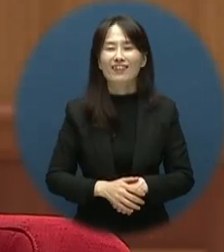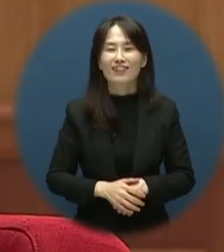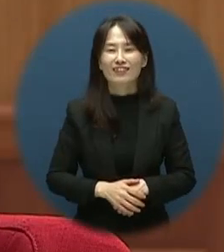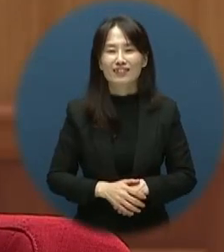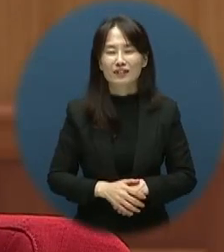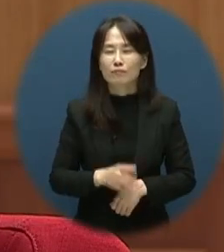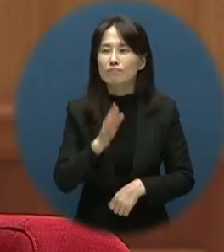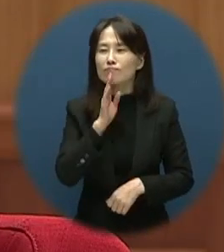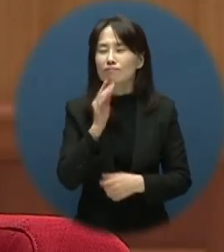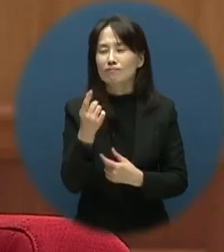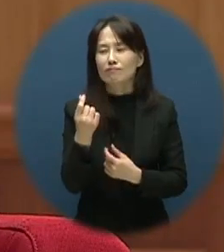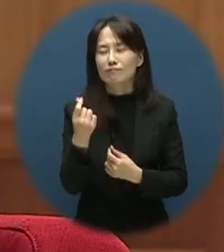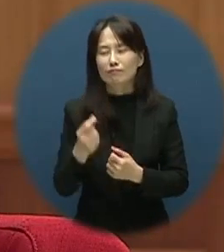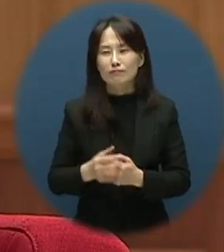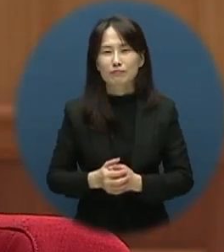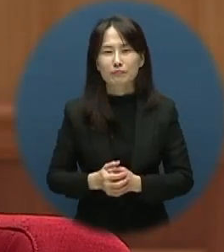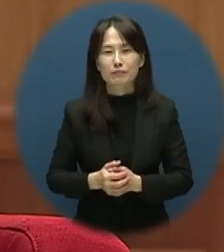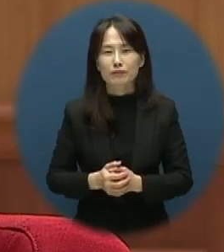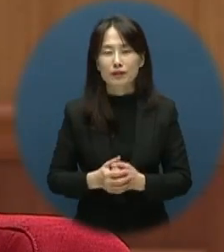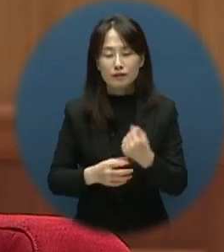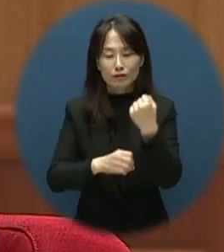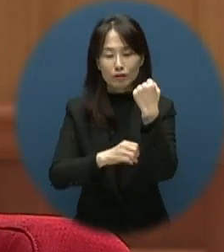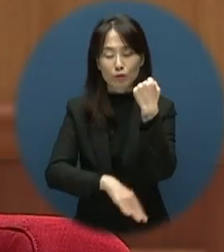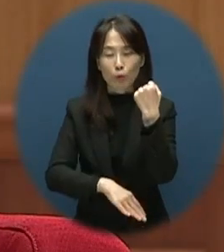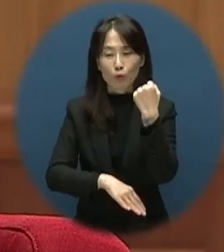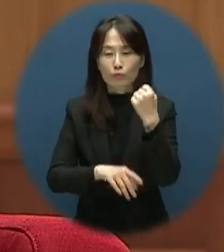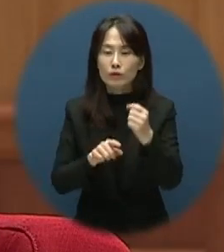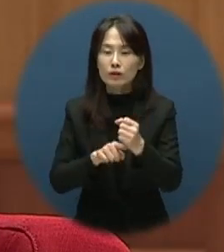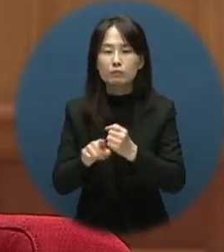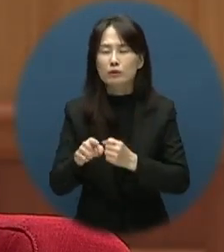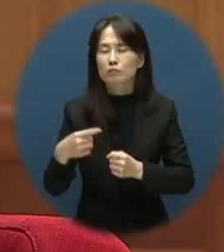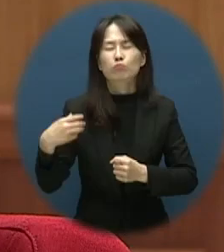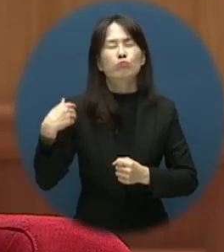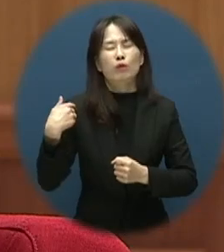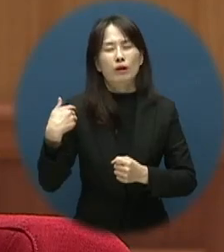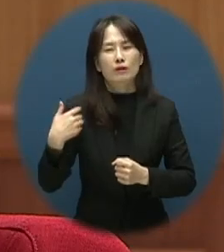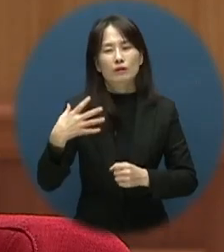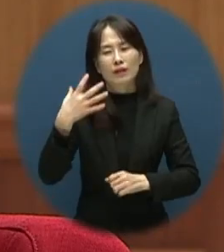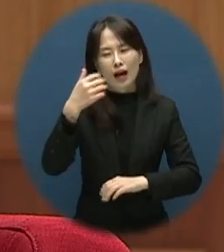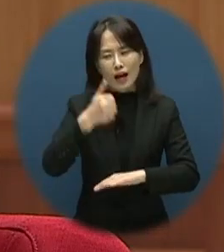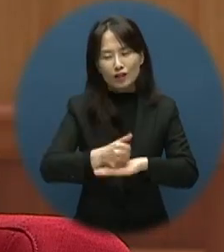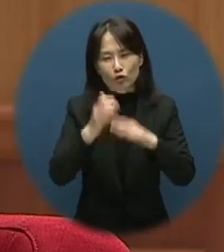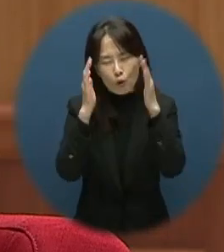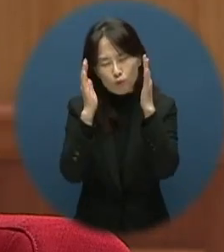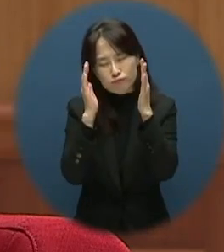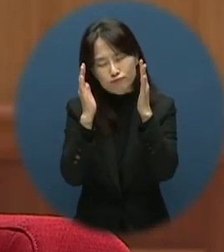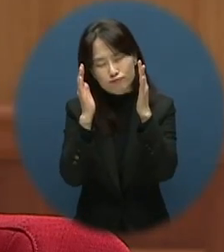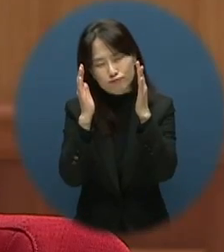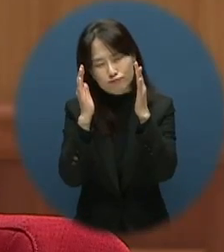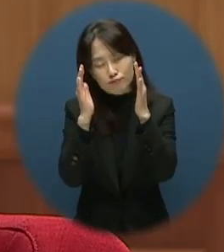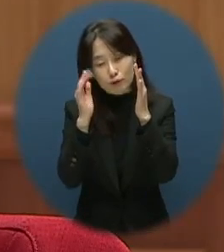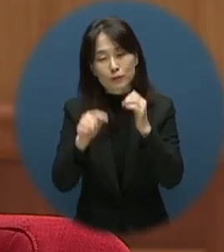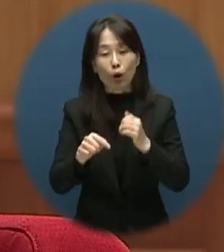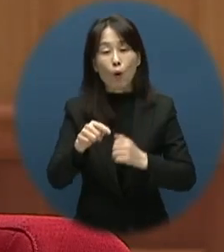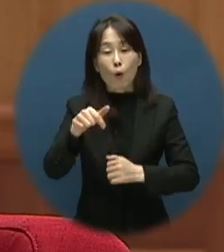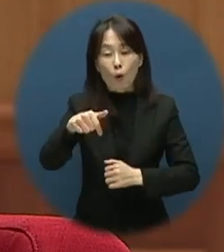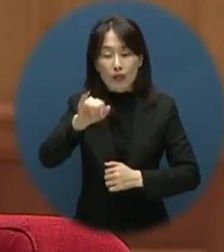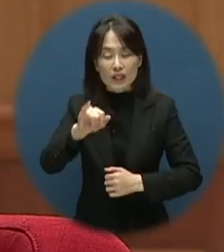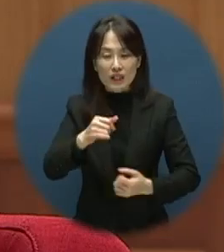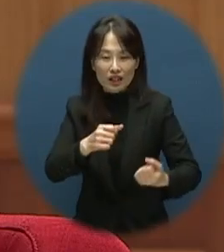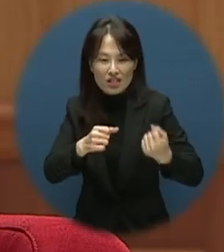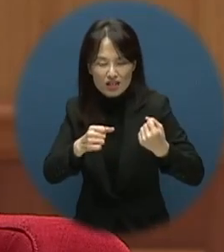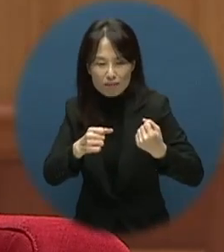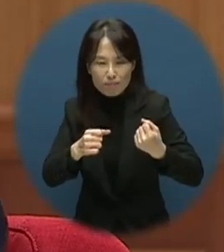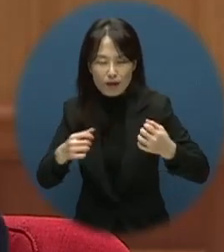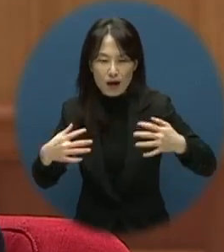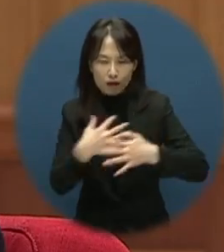그래서 그 원리는 몰랐잖아요. 좋아요. 나중에 좋아요. 나중에 공부하면서 이거 기의 흐름,